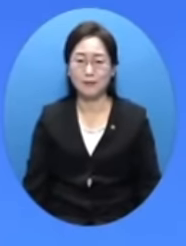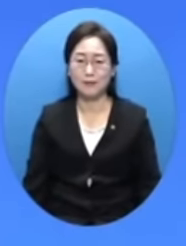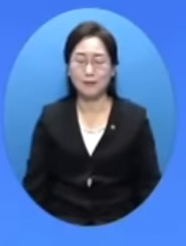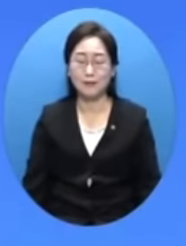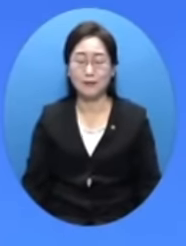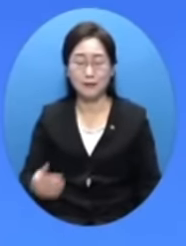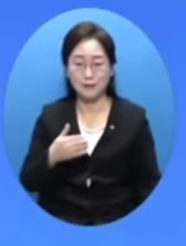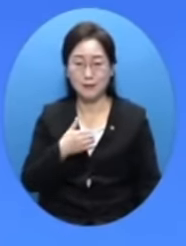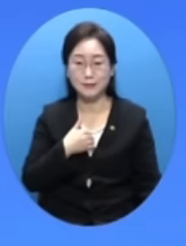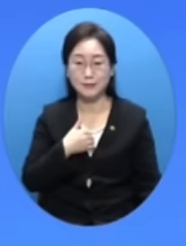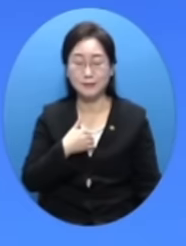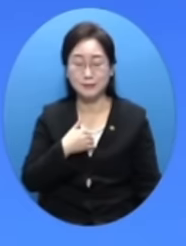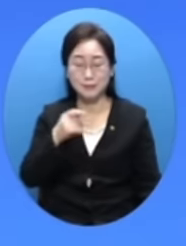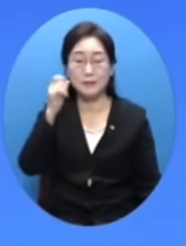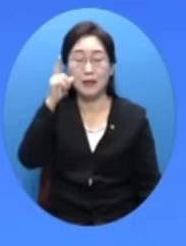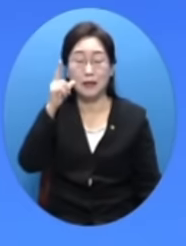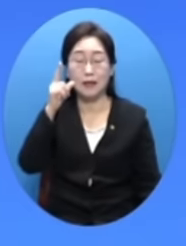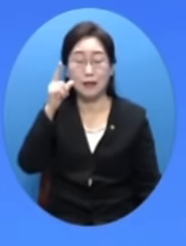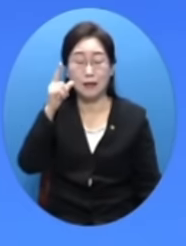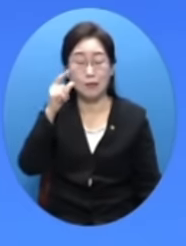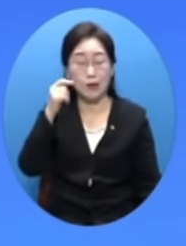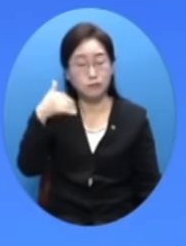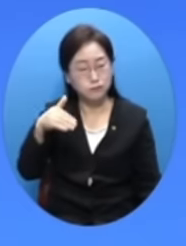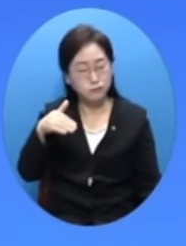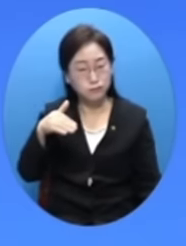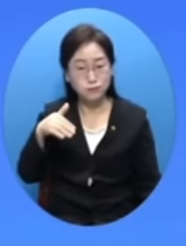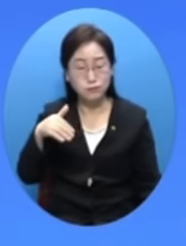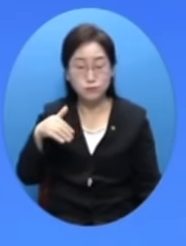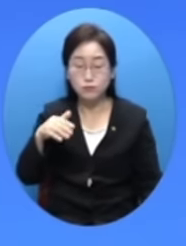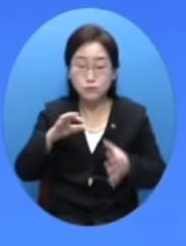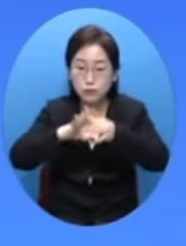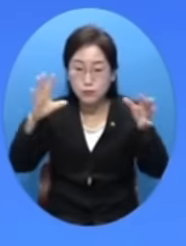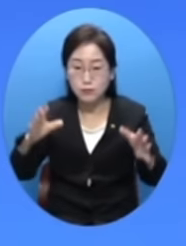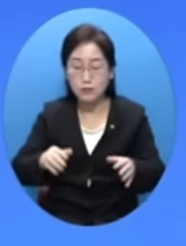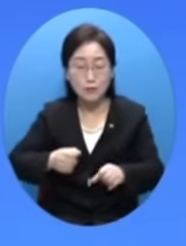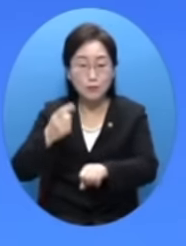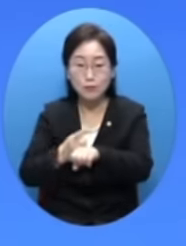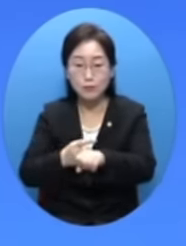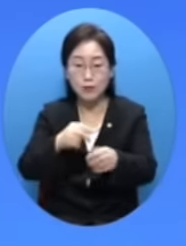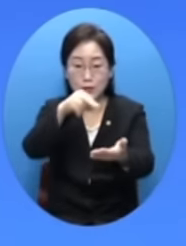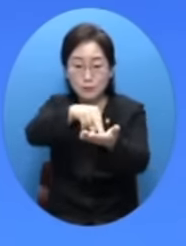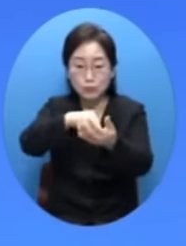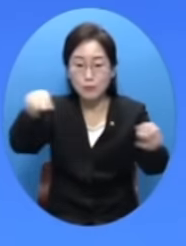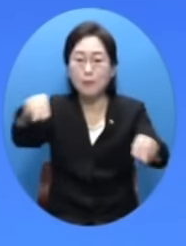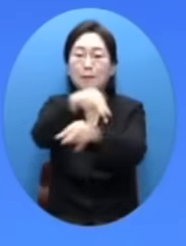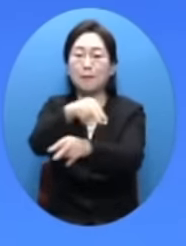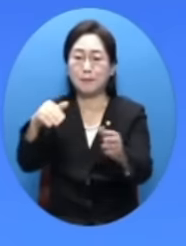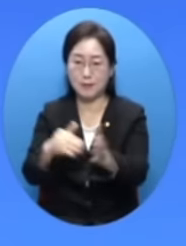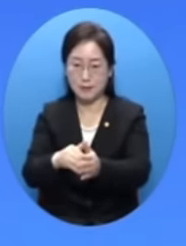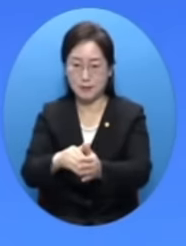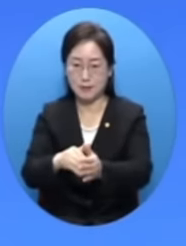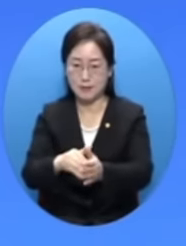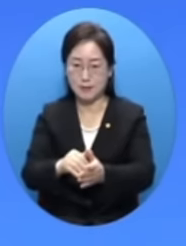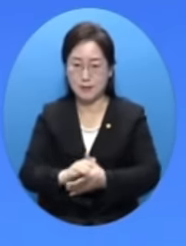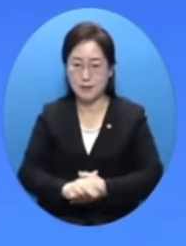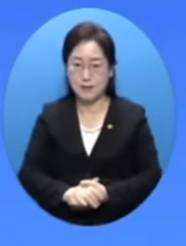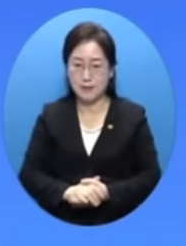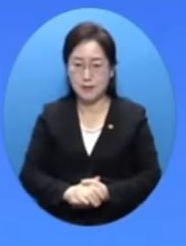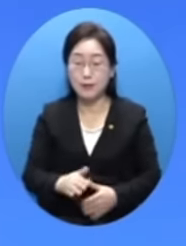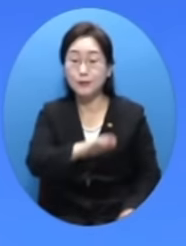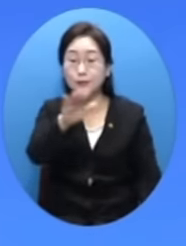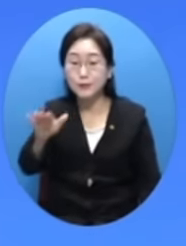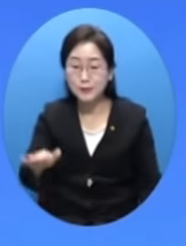내가 깨닫든 깨닫지 못하든 이미 그렇게 내가 신분이 바뀌어지게 된 것입니다. 그래서